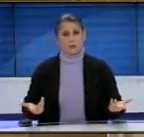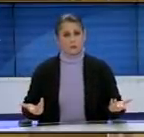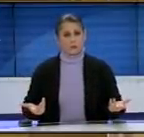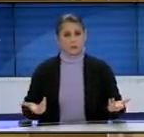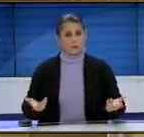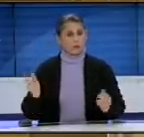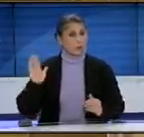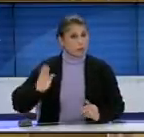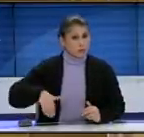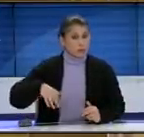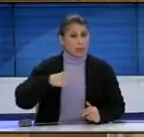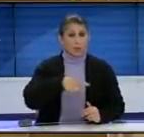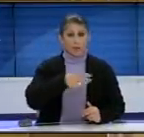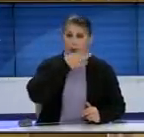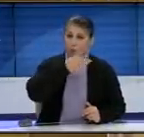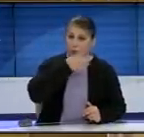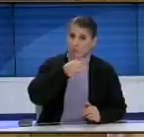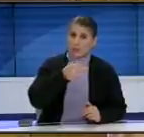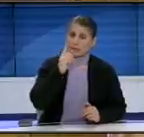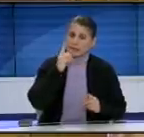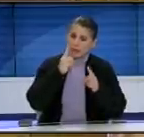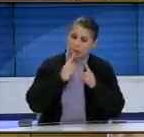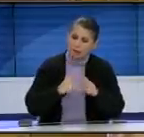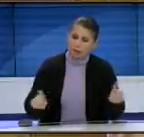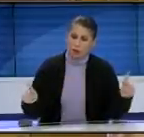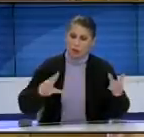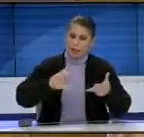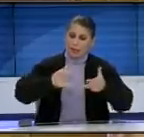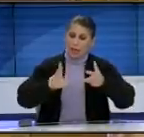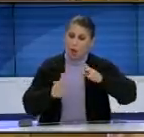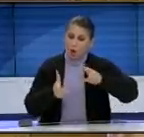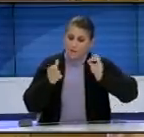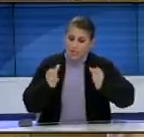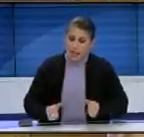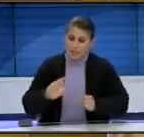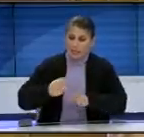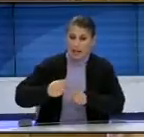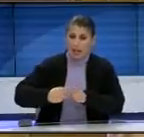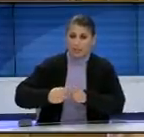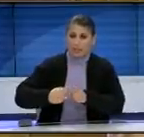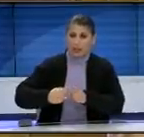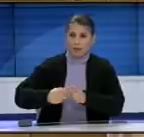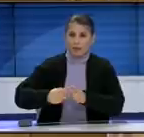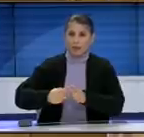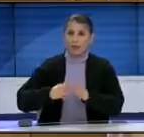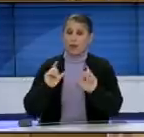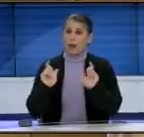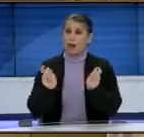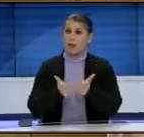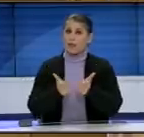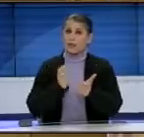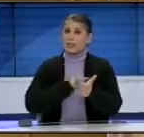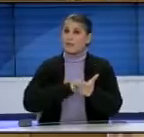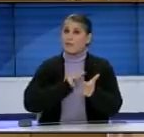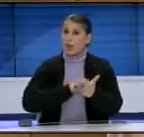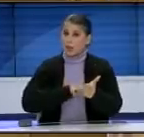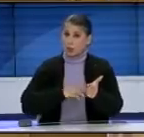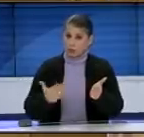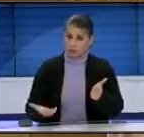Και εν τέλει δεν λαμβάνει υπόψη την ιδιαιτερότητα της γεωγραφικής μας θέσης, τα εθνικά μας